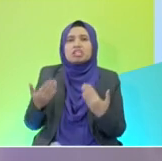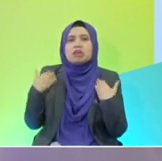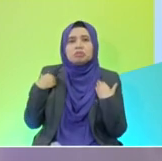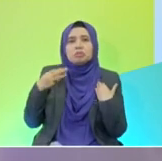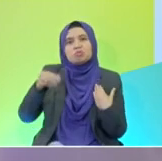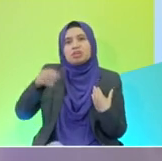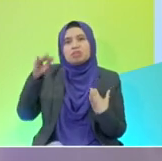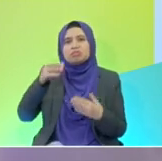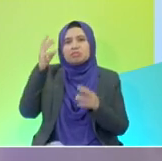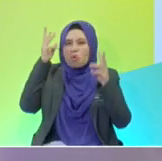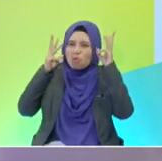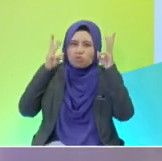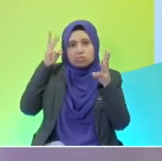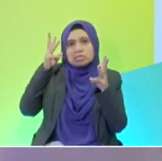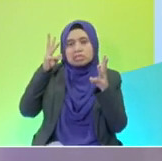jenis